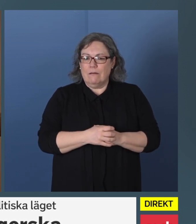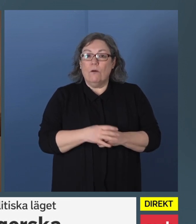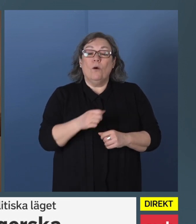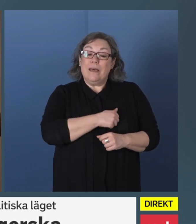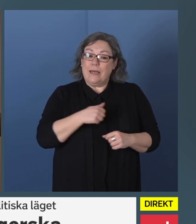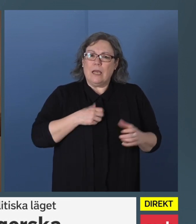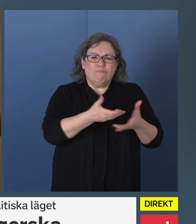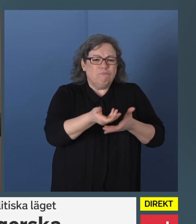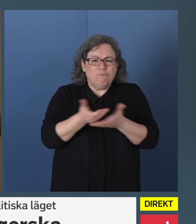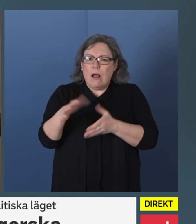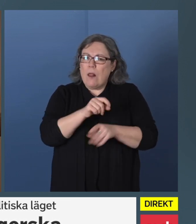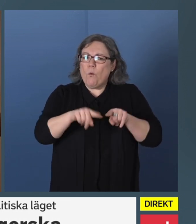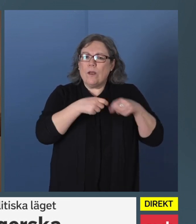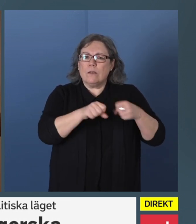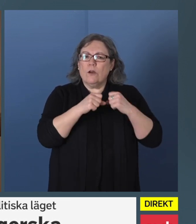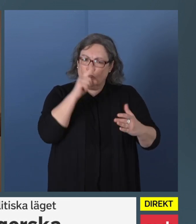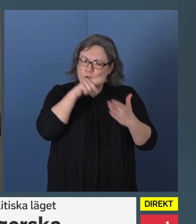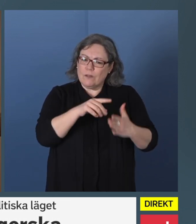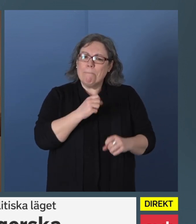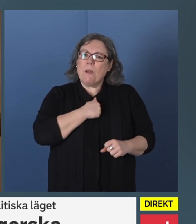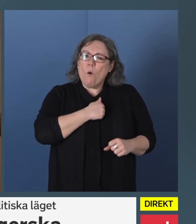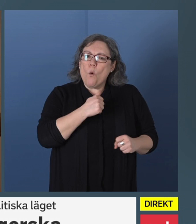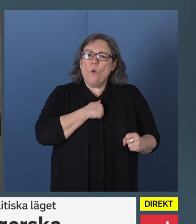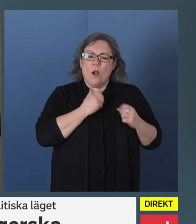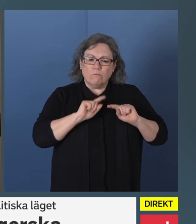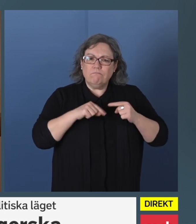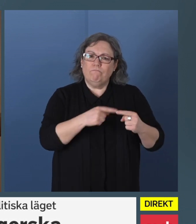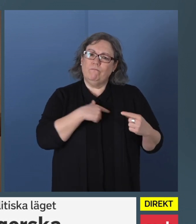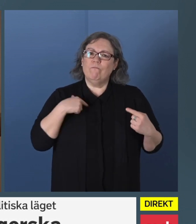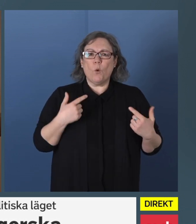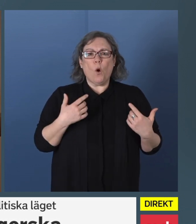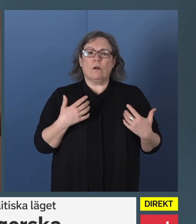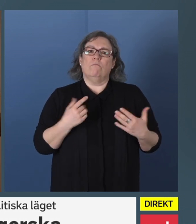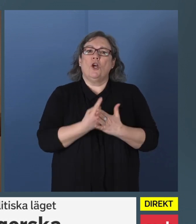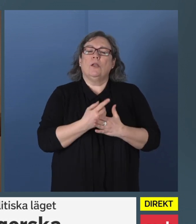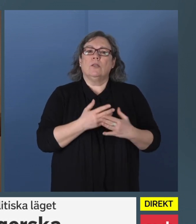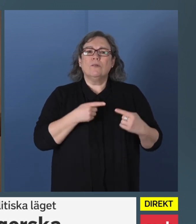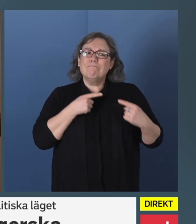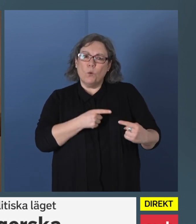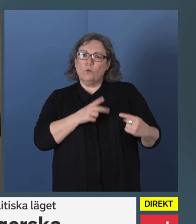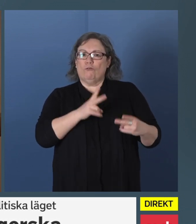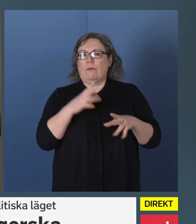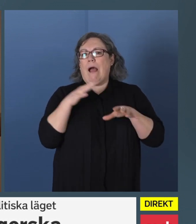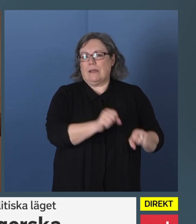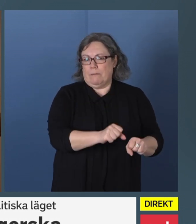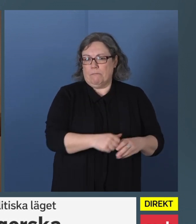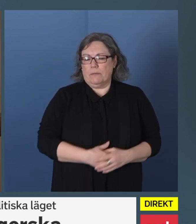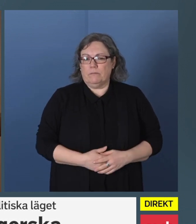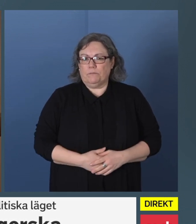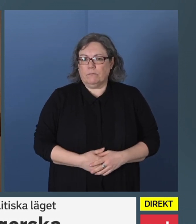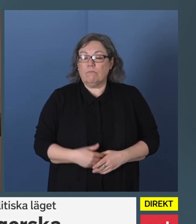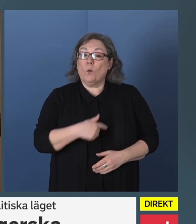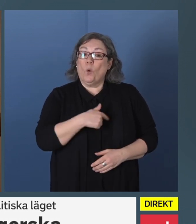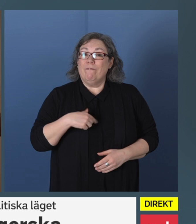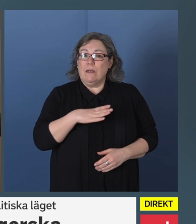för att vidmakthålla och stärka vår förmåga att stå emot den sortens angrepp. Vi genomför också i